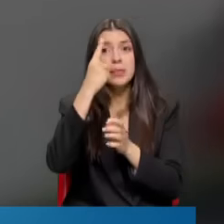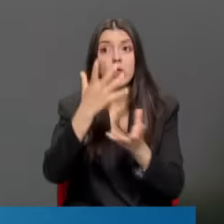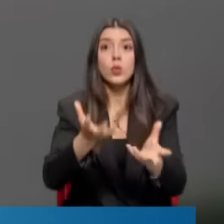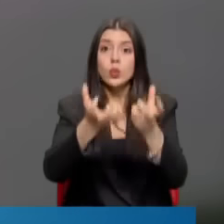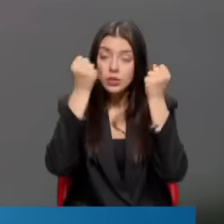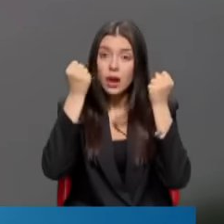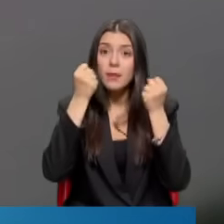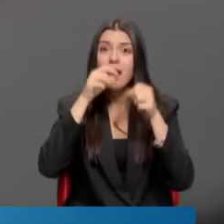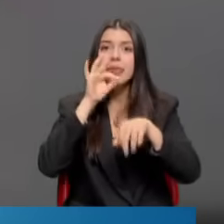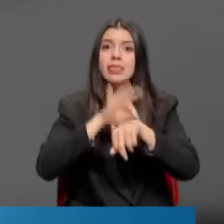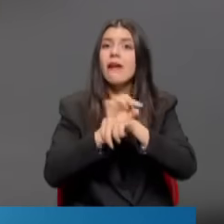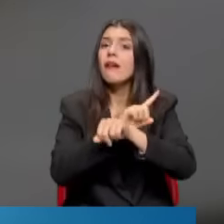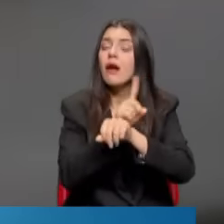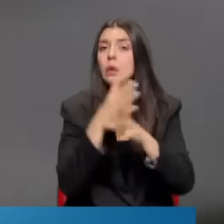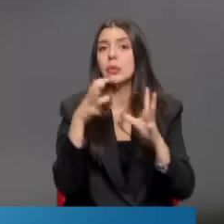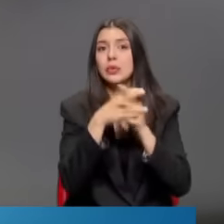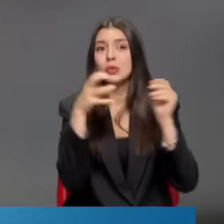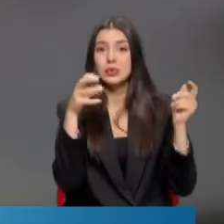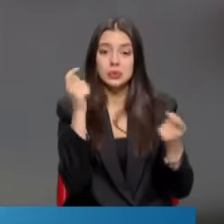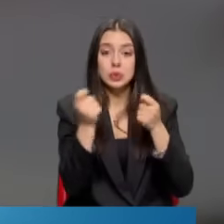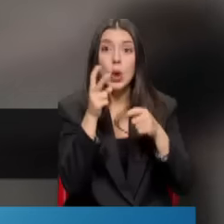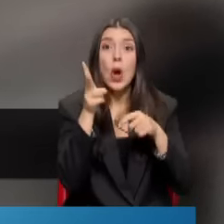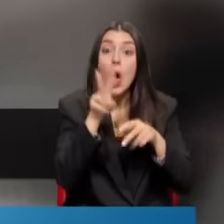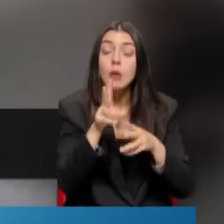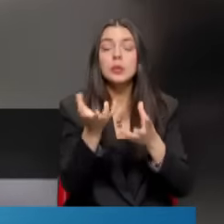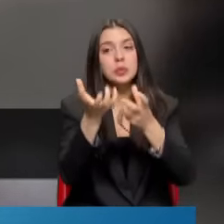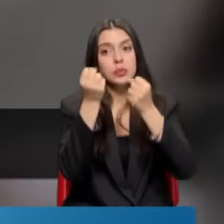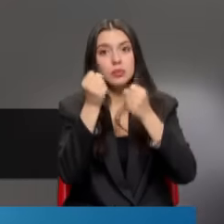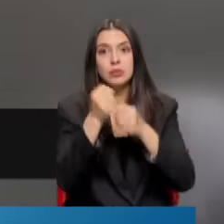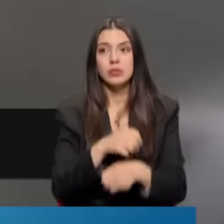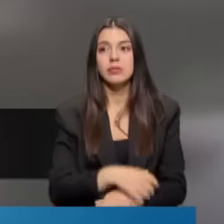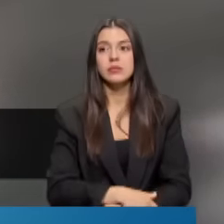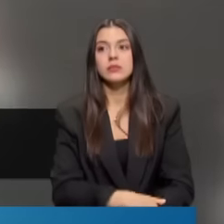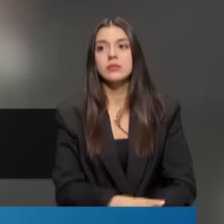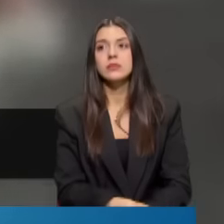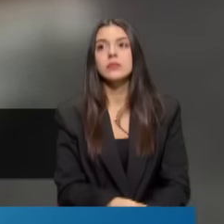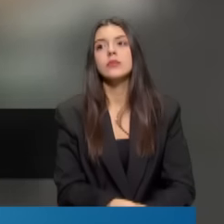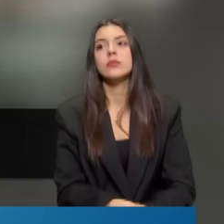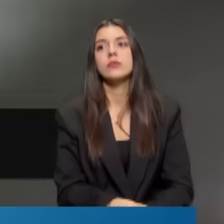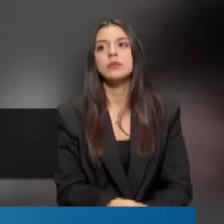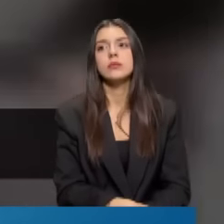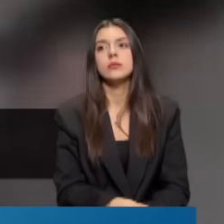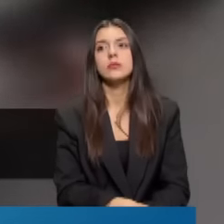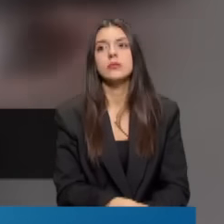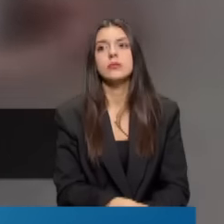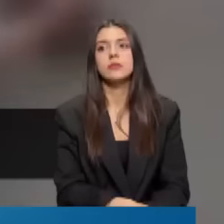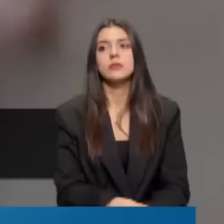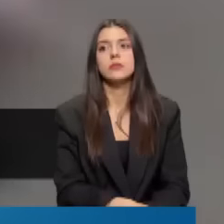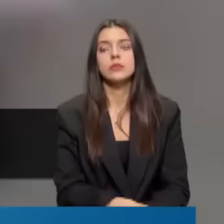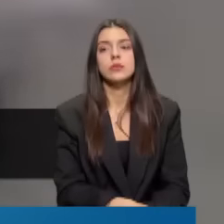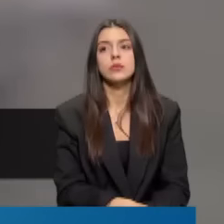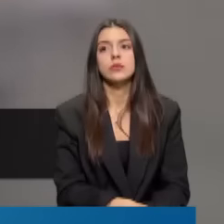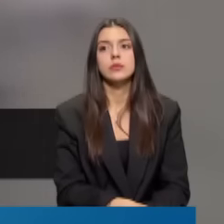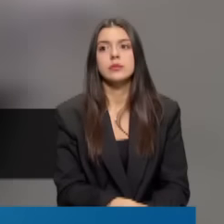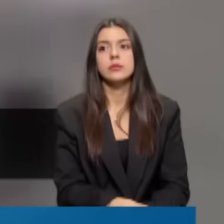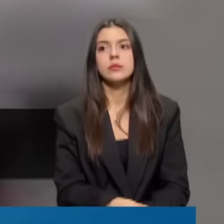kurtarmak dakikalar sürdü ölümden döndürüldü yaem Allah'ım yardım